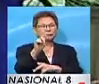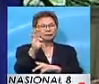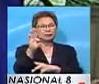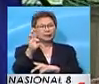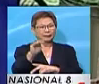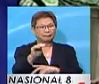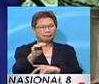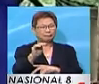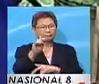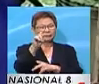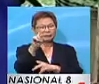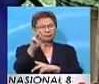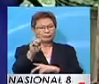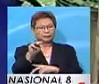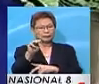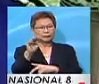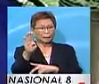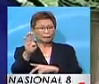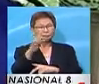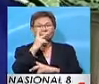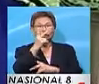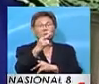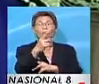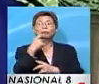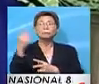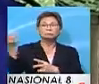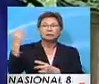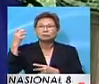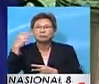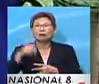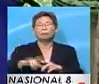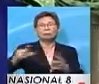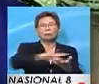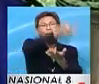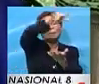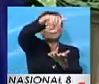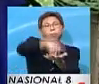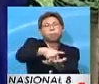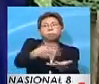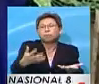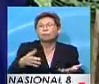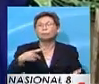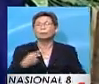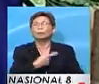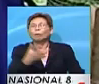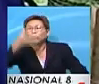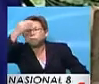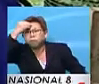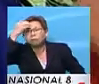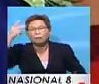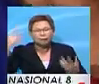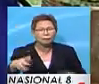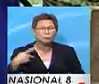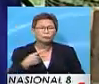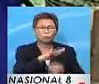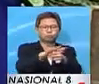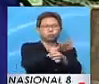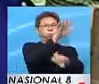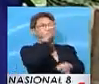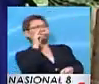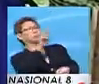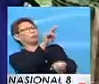apa Depa tut kapal terbang terempas tu yang dari situ kami boleh tahu tu lepas tu kami pun tengok asap